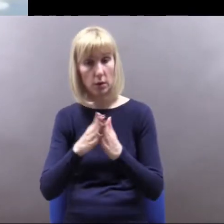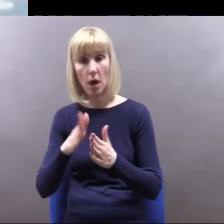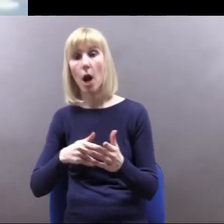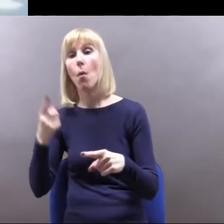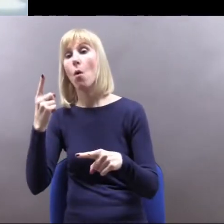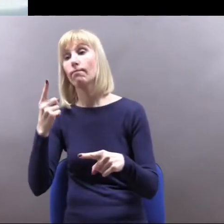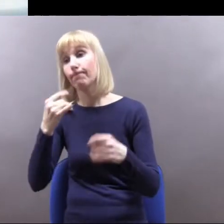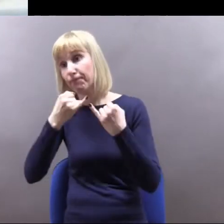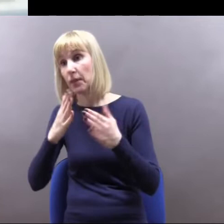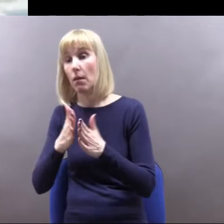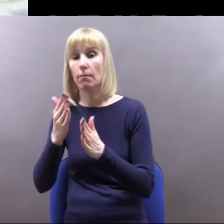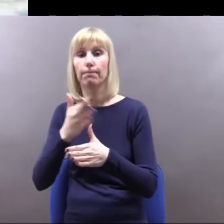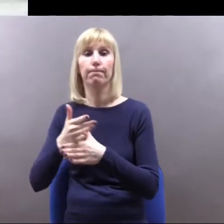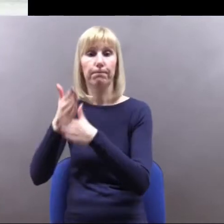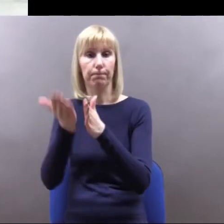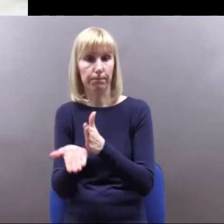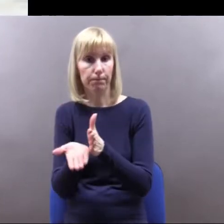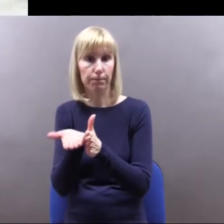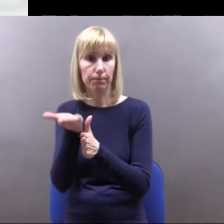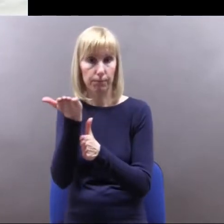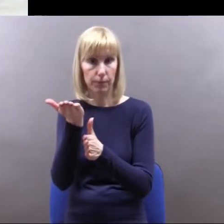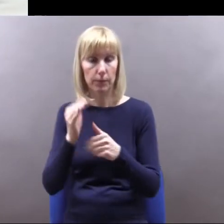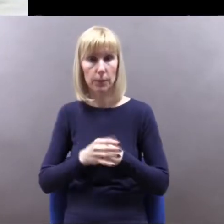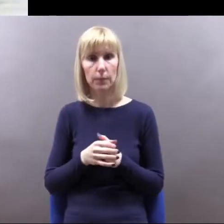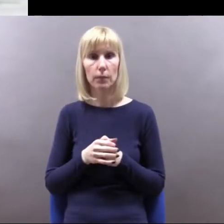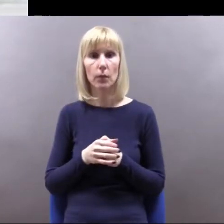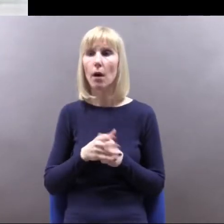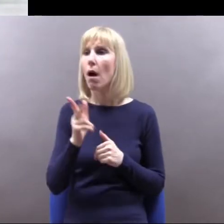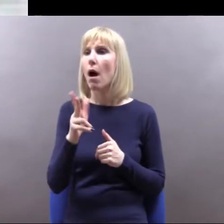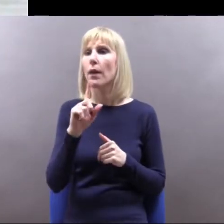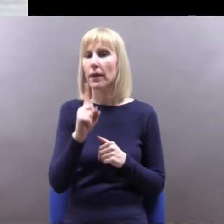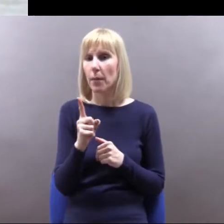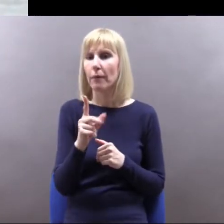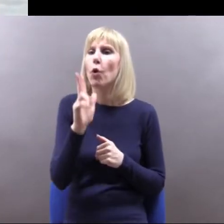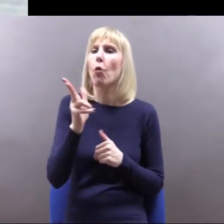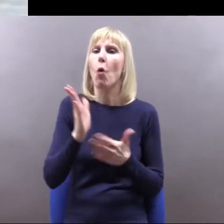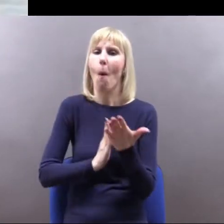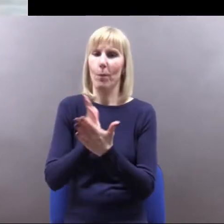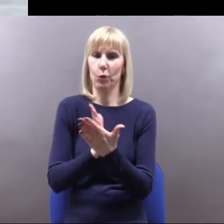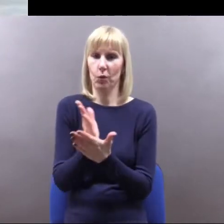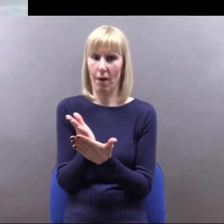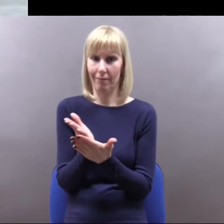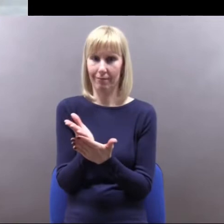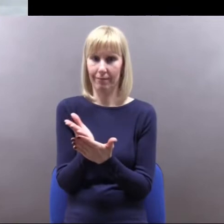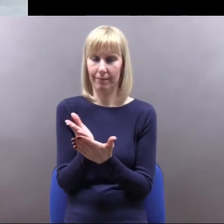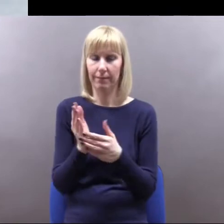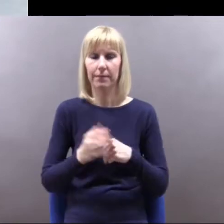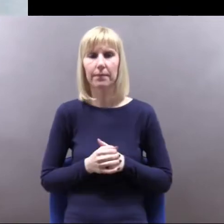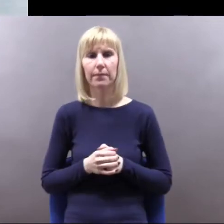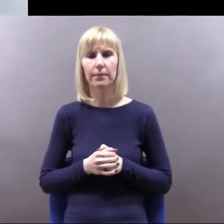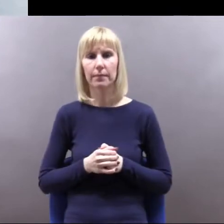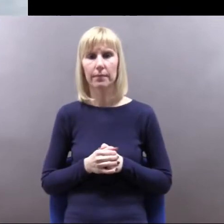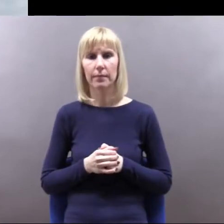platforma, to jest oczywiście jedna rzecz i ona powinna być, musi być, ale kluczowym elementem jest to, jak ona jest